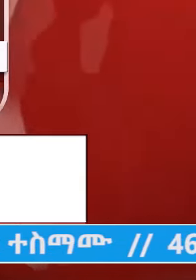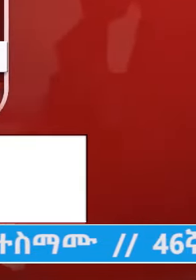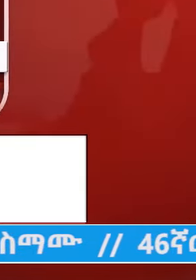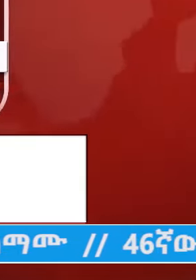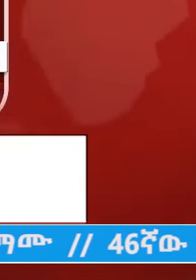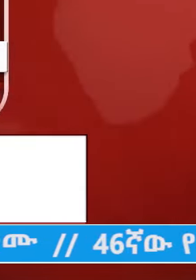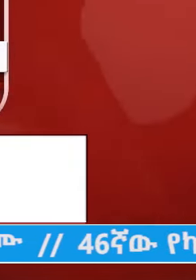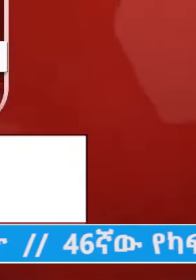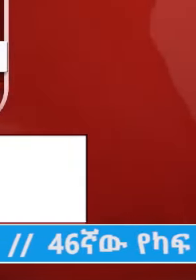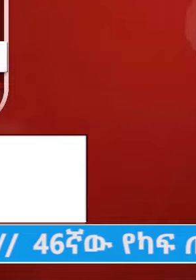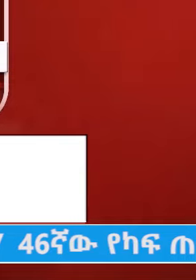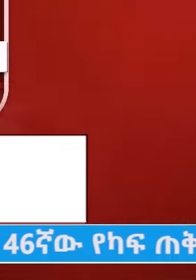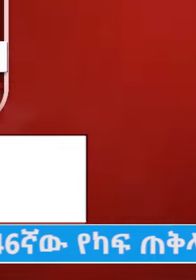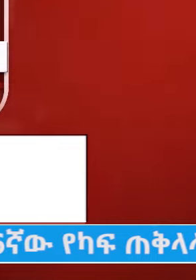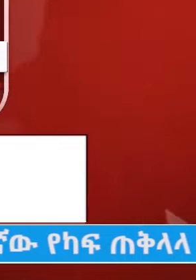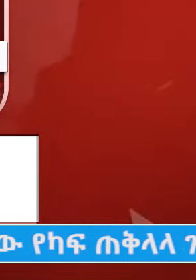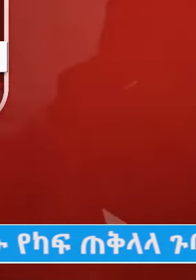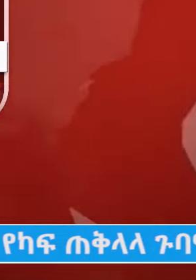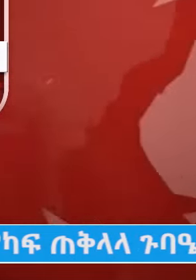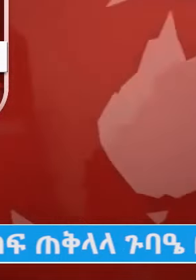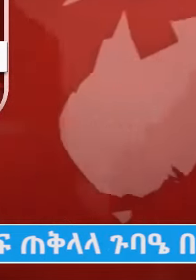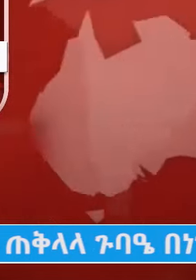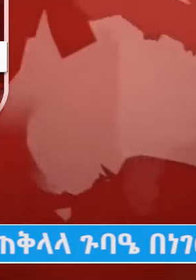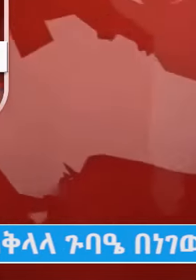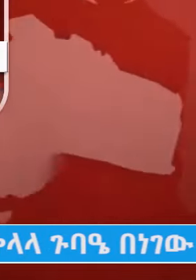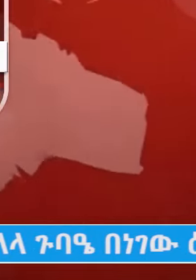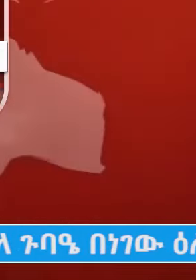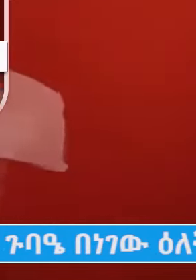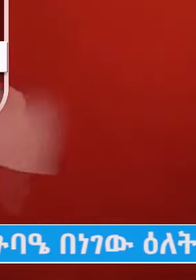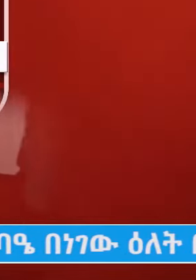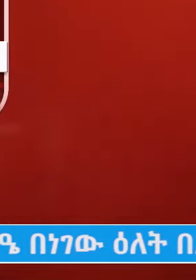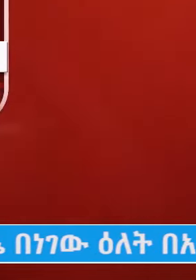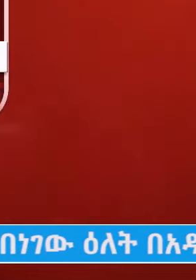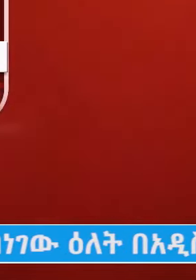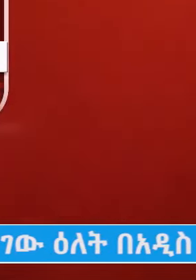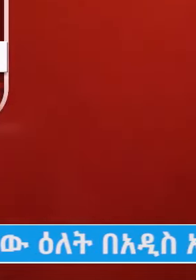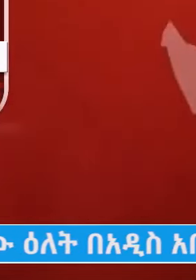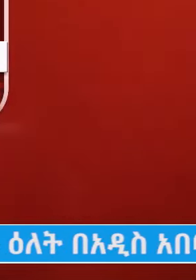ለአፍሪካ ሀገሮች የሚሆነው ይሄ ነው እያለ ያወጡት ፖሊሲ የማይጠቅም መሆኑንም ሁሉ